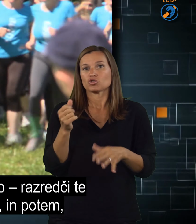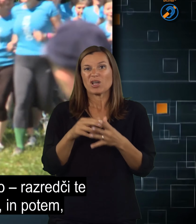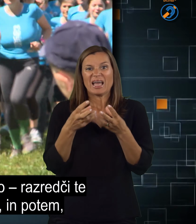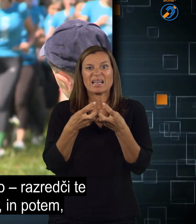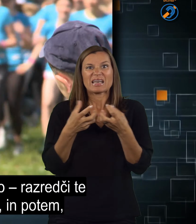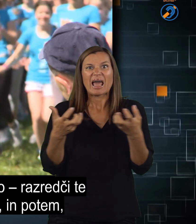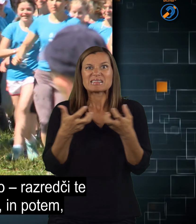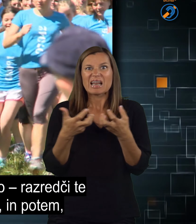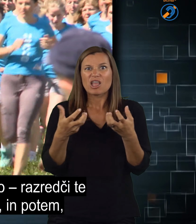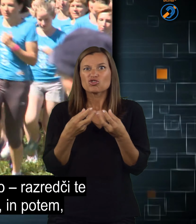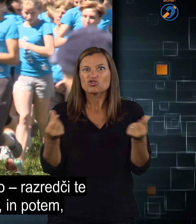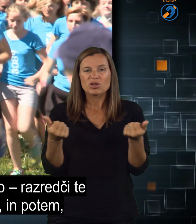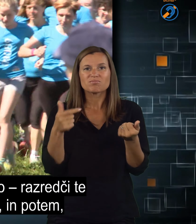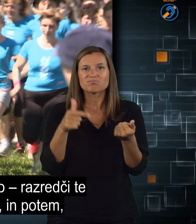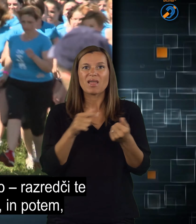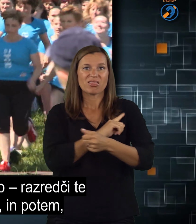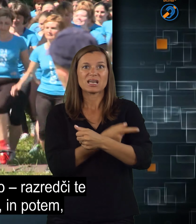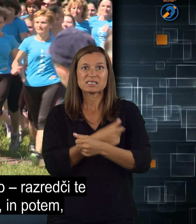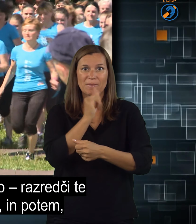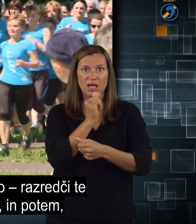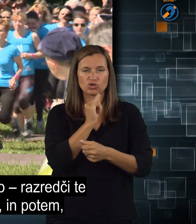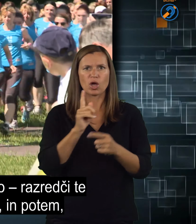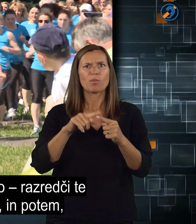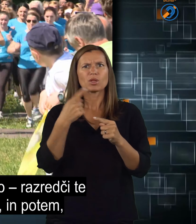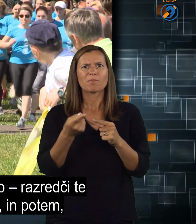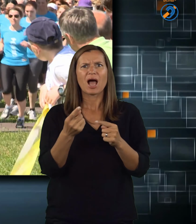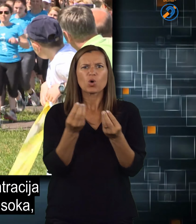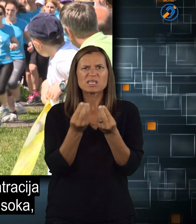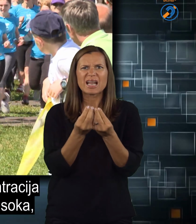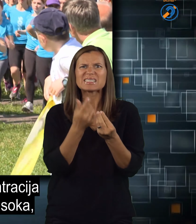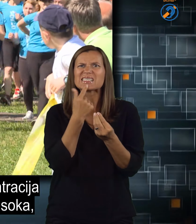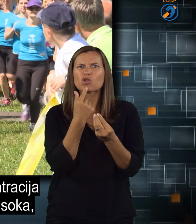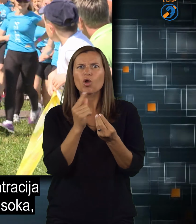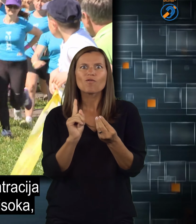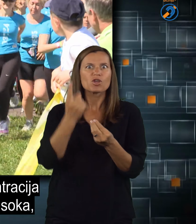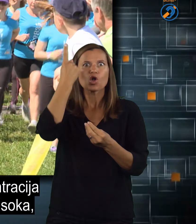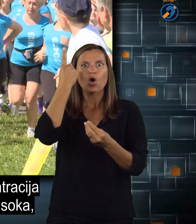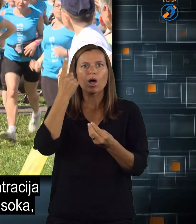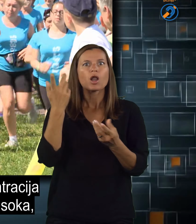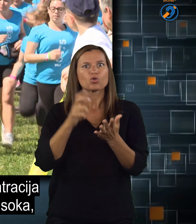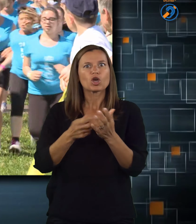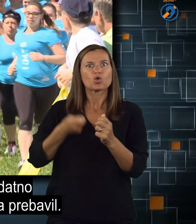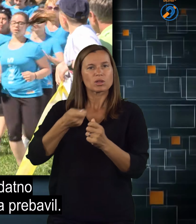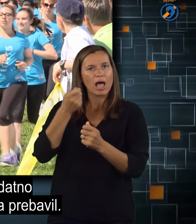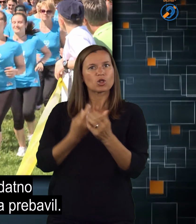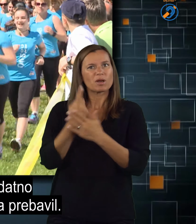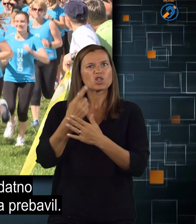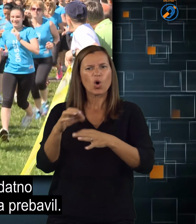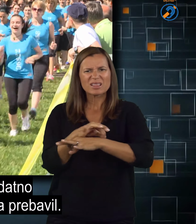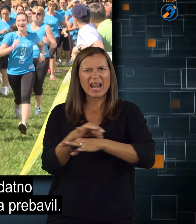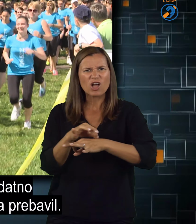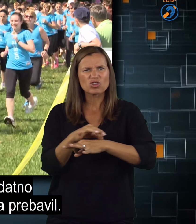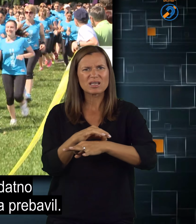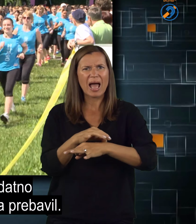laično povedano razreči te energijske pijače in potem, ker je koncentracija sladkorjev visoka, lahko pride še dodatno do